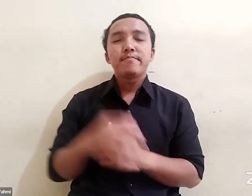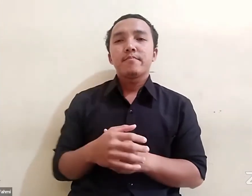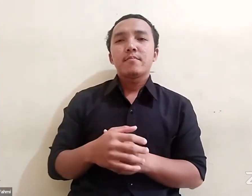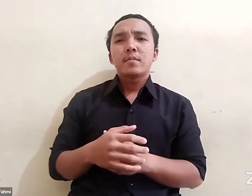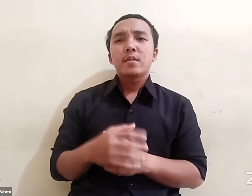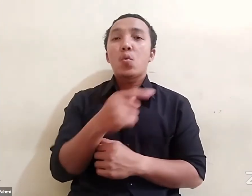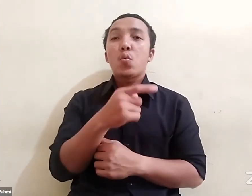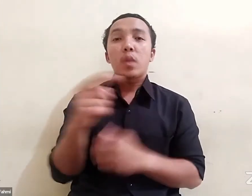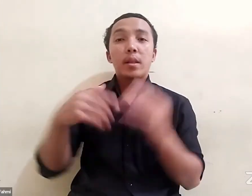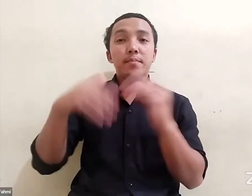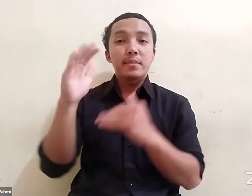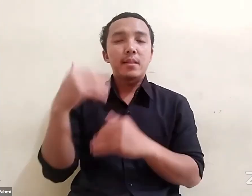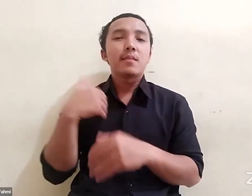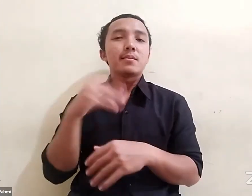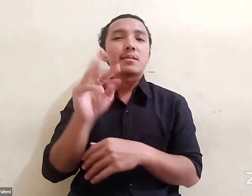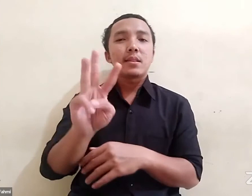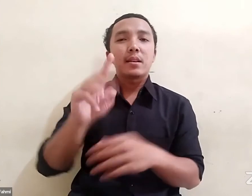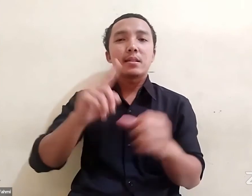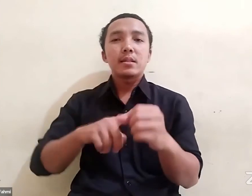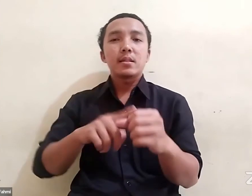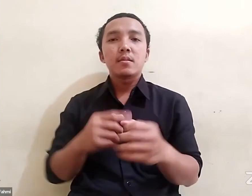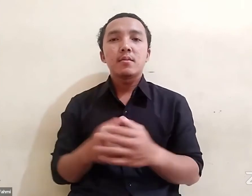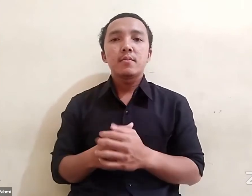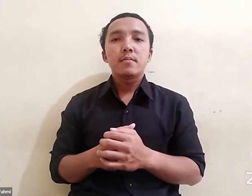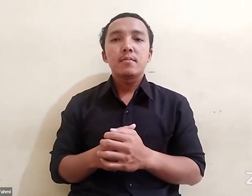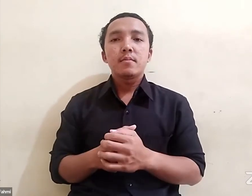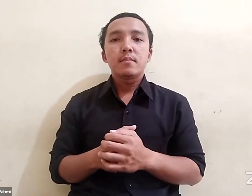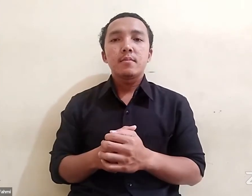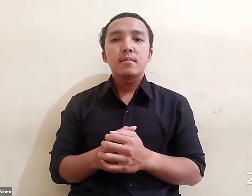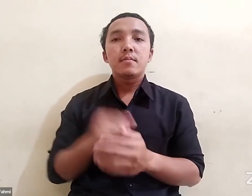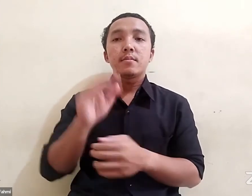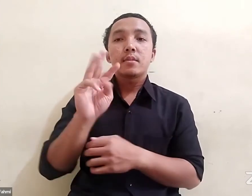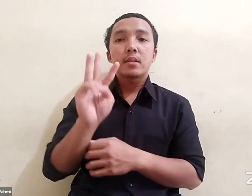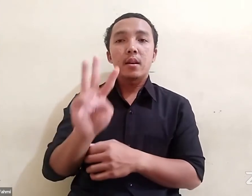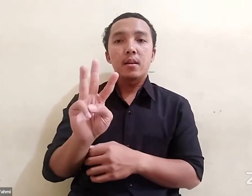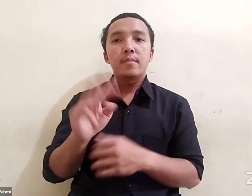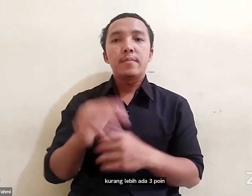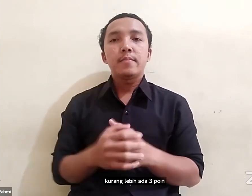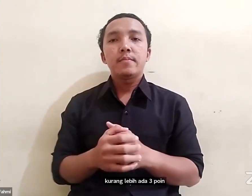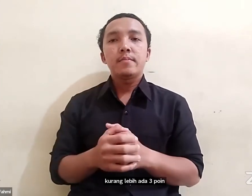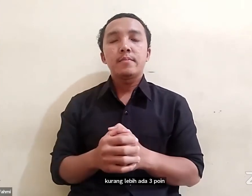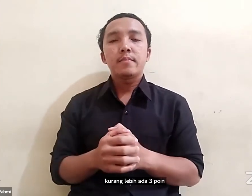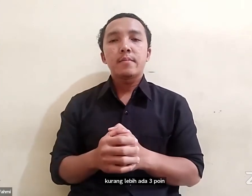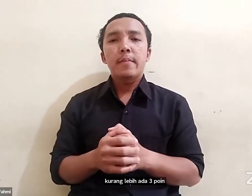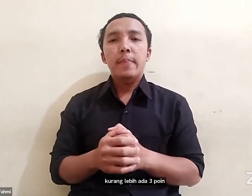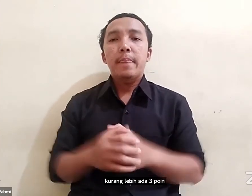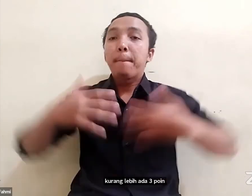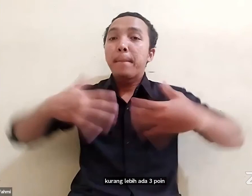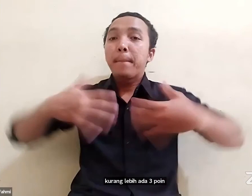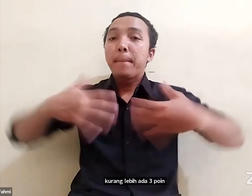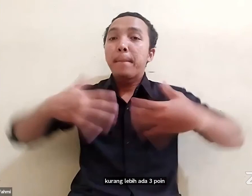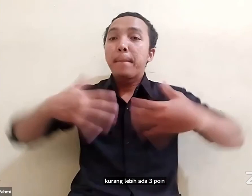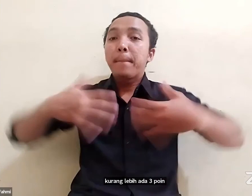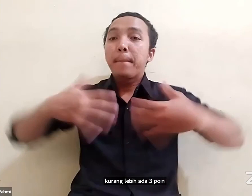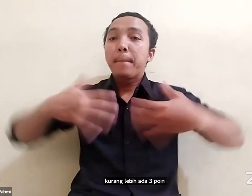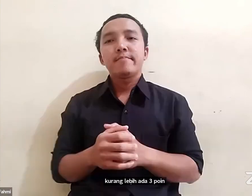yang telah disampaikan oleh Pak Haryadi, gitu. Ada 3 praktek baik. Yang pertama, penamaan ya, branding Situbondo